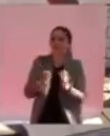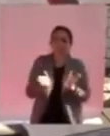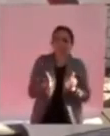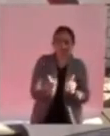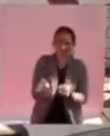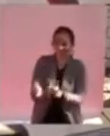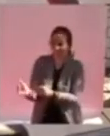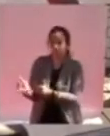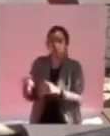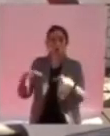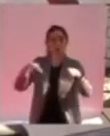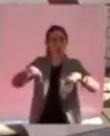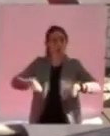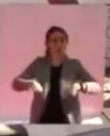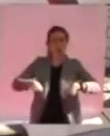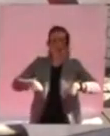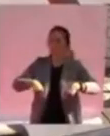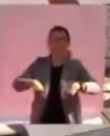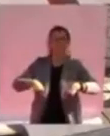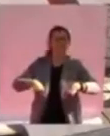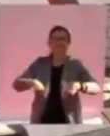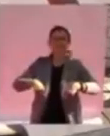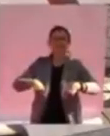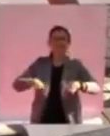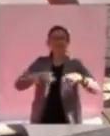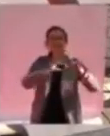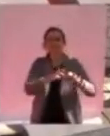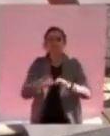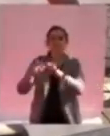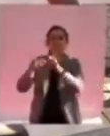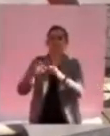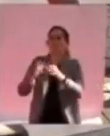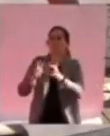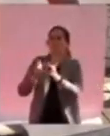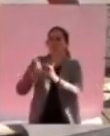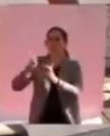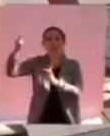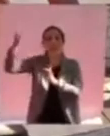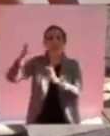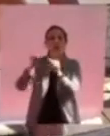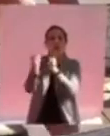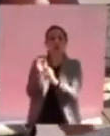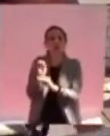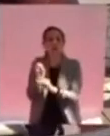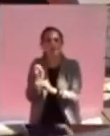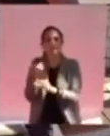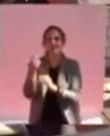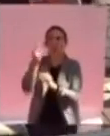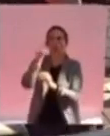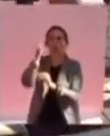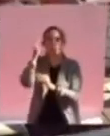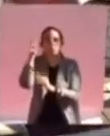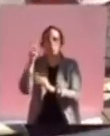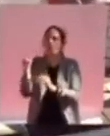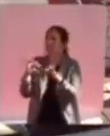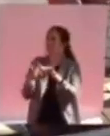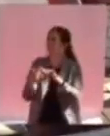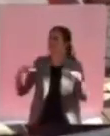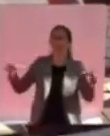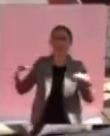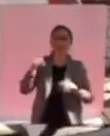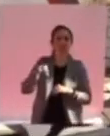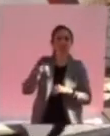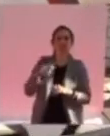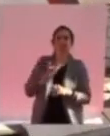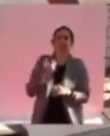non risponde più alla grande crescita culturale formativa e al bisogno di sviluppo professionale i